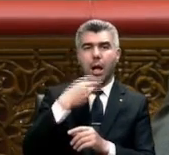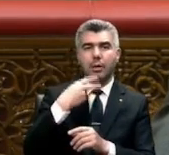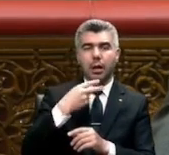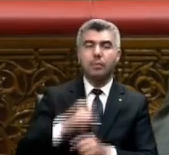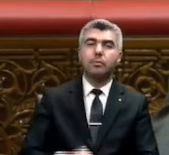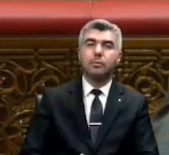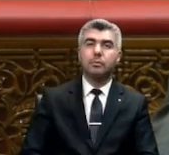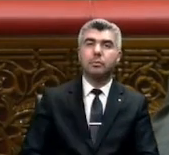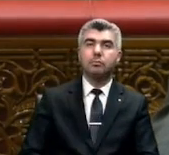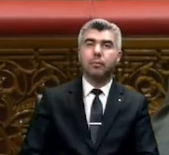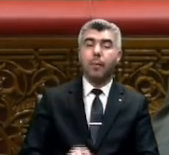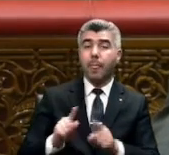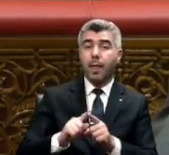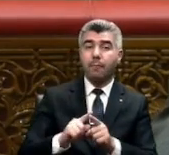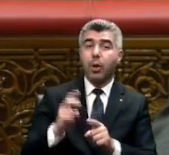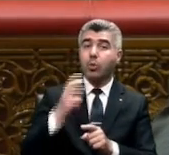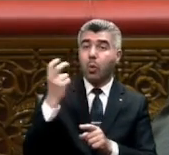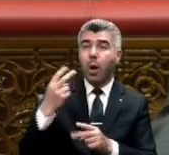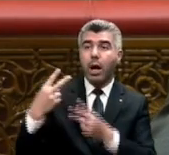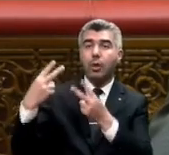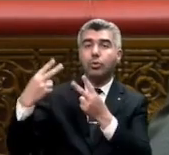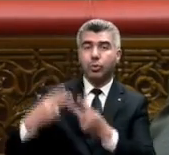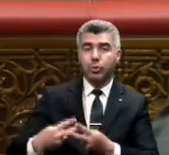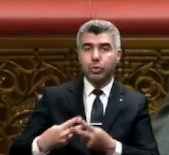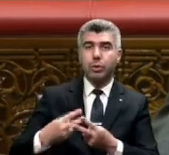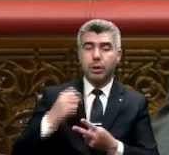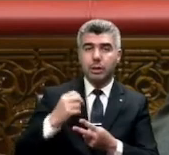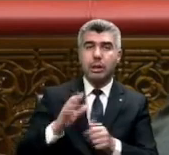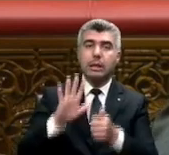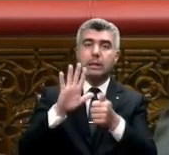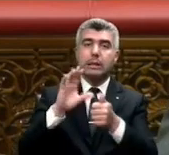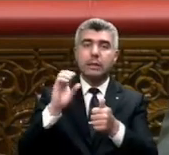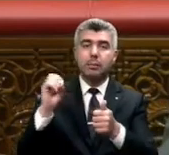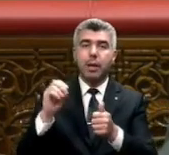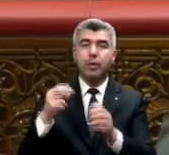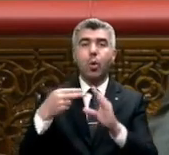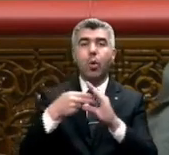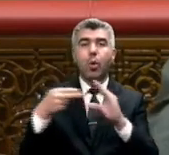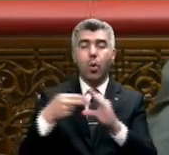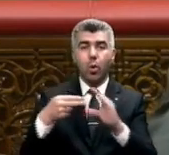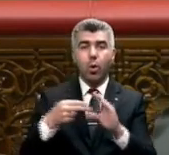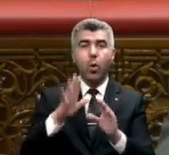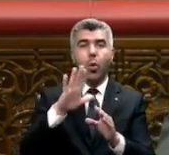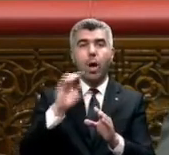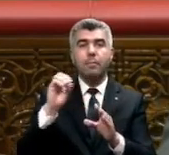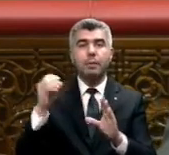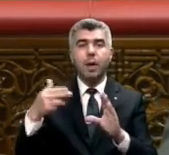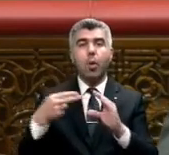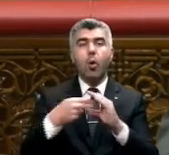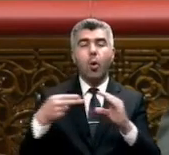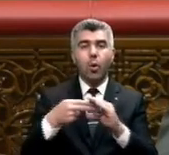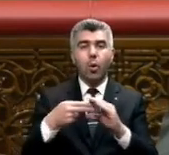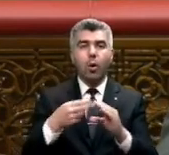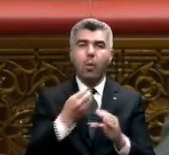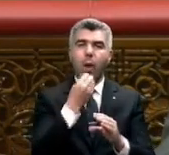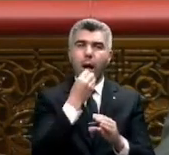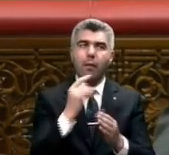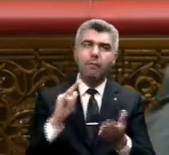كنتكلمو على السائح اللي تيجي للمغرب ب 600 اورو وتينزل في الاوتيل واكل